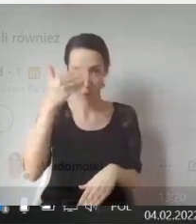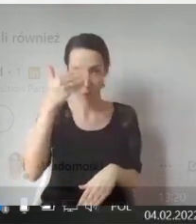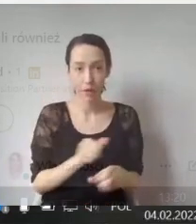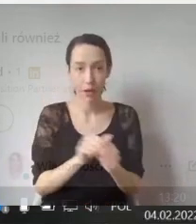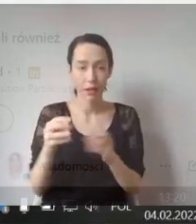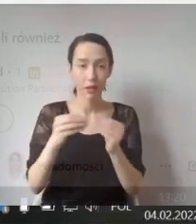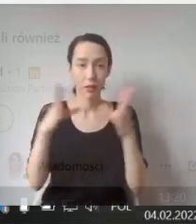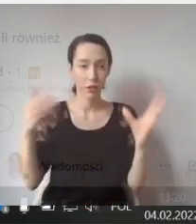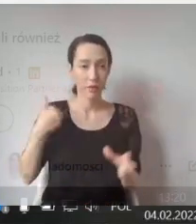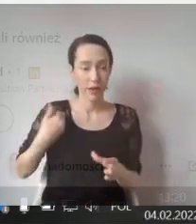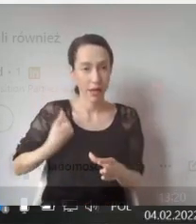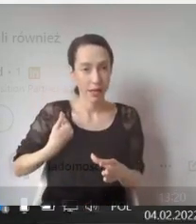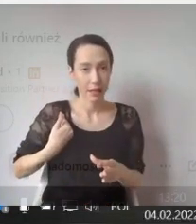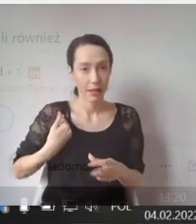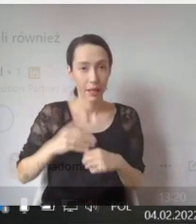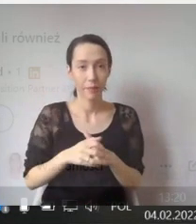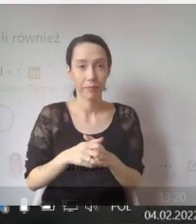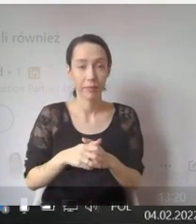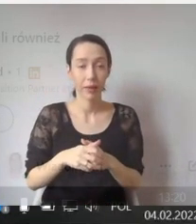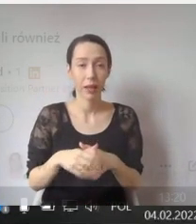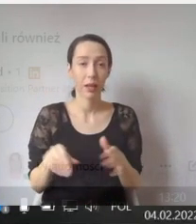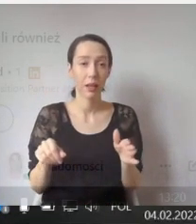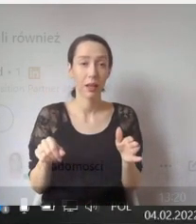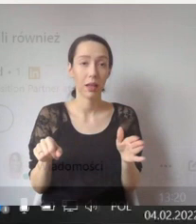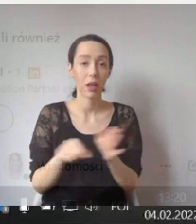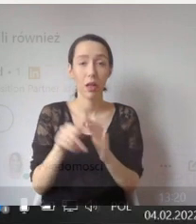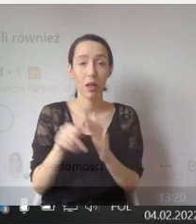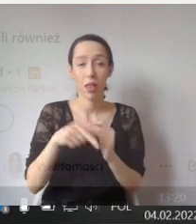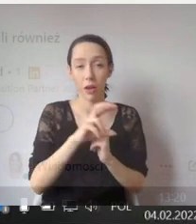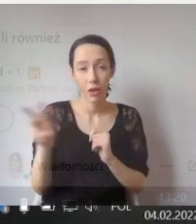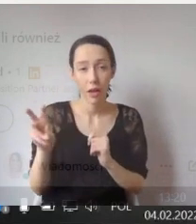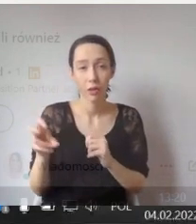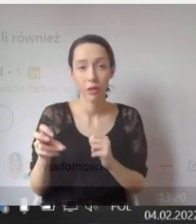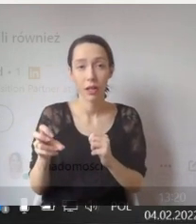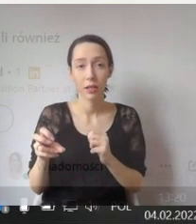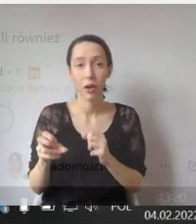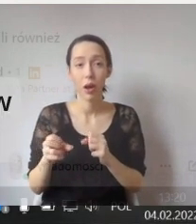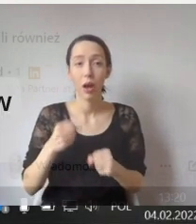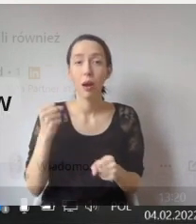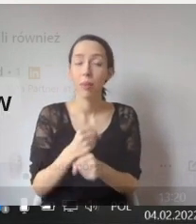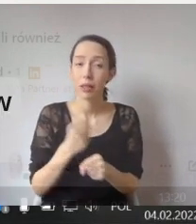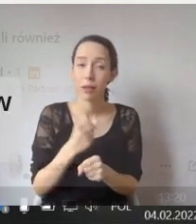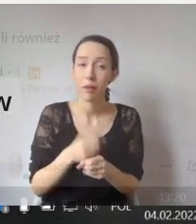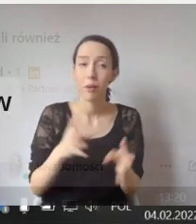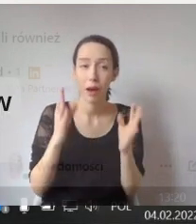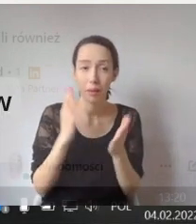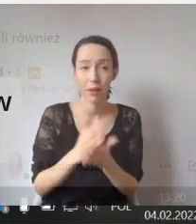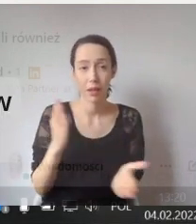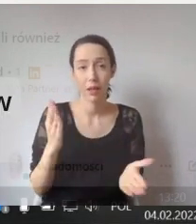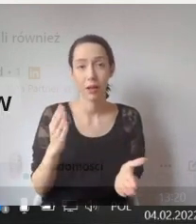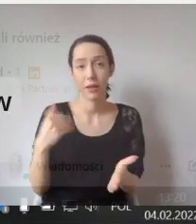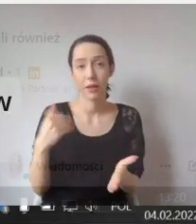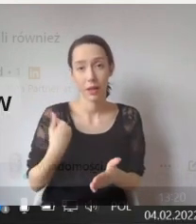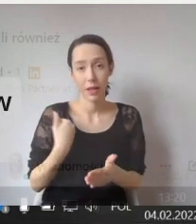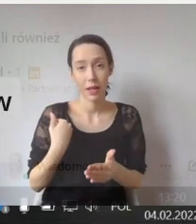angielskim. I powiem szczerze, że do tej pory zazwyczaj po prostu pracowałam tylko na tym profilu w języku angielskim, natomiast teraz na potrzeby szkolenia też